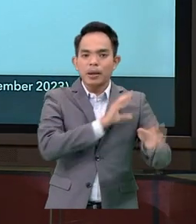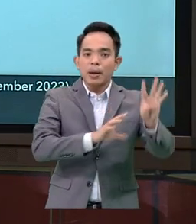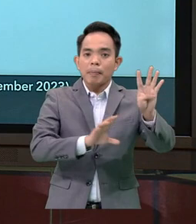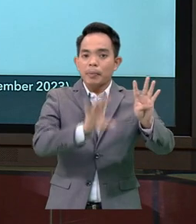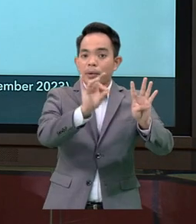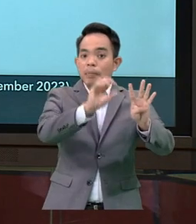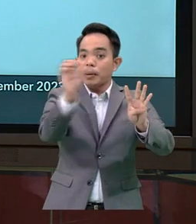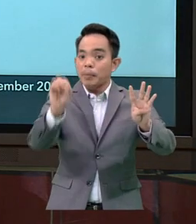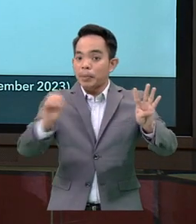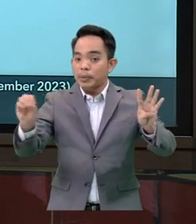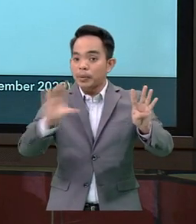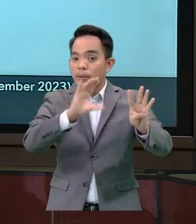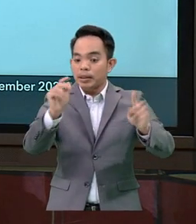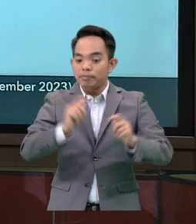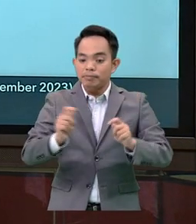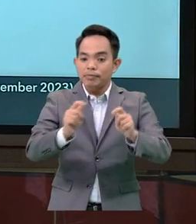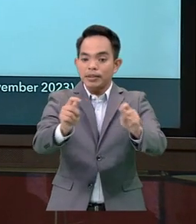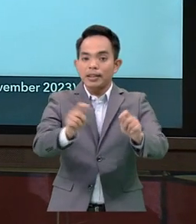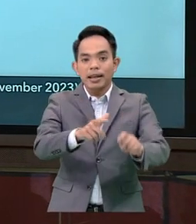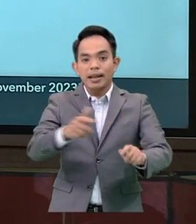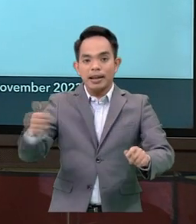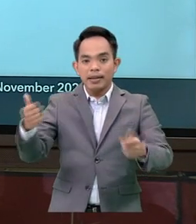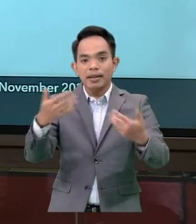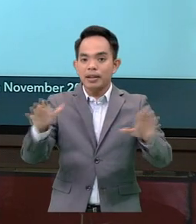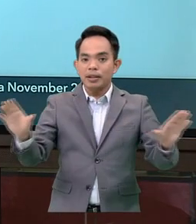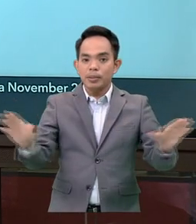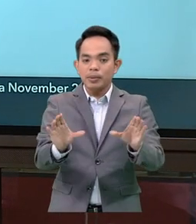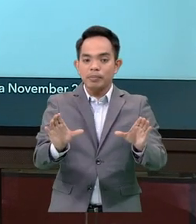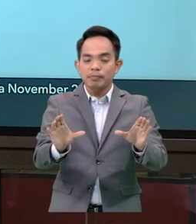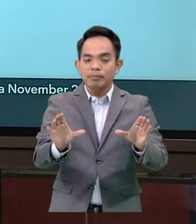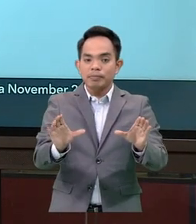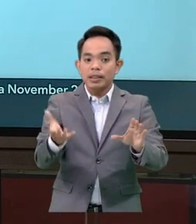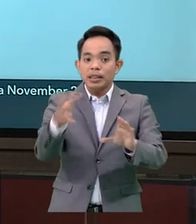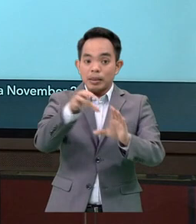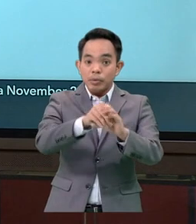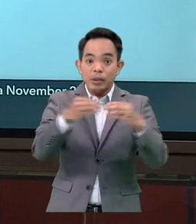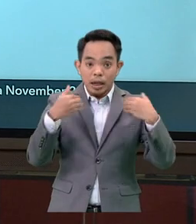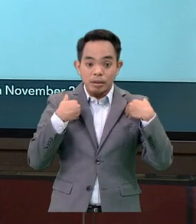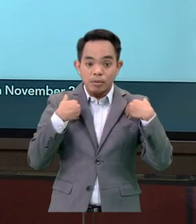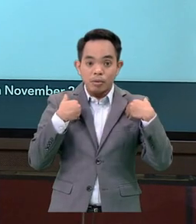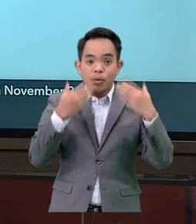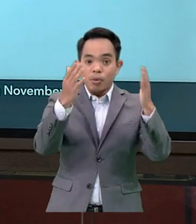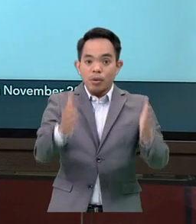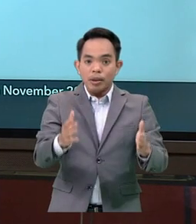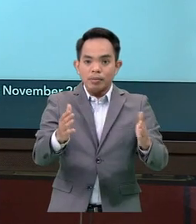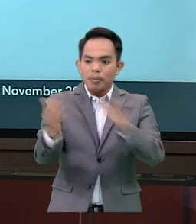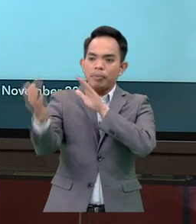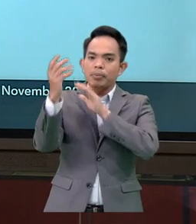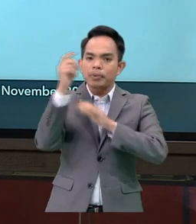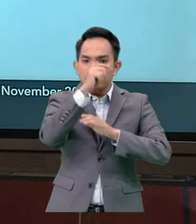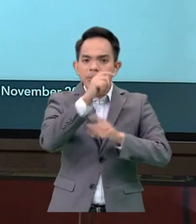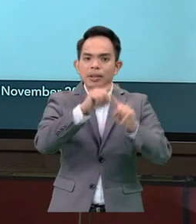48% dan juga tindakan-tindakan lain yang juga dikongsikan termasuk juga ada di kalangan mereka berdepan dengan penipuan tetapi tidak